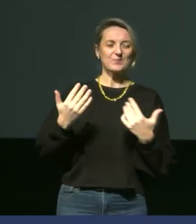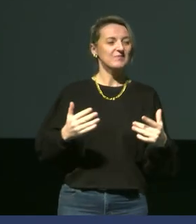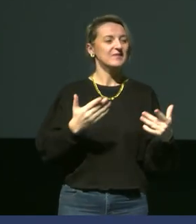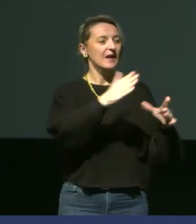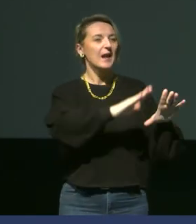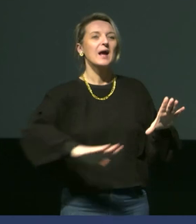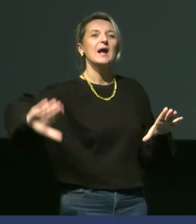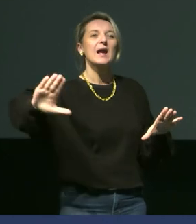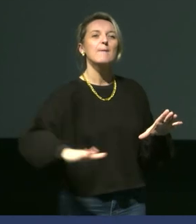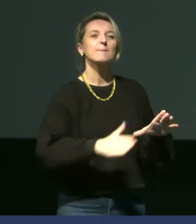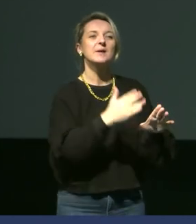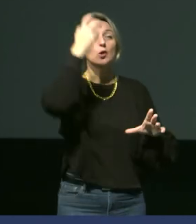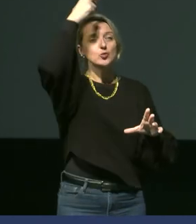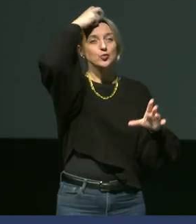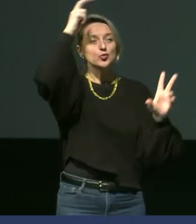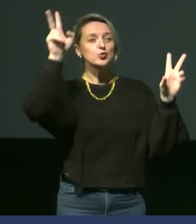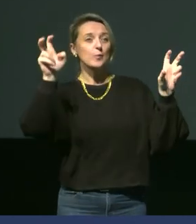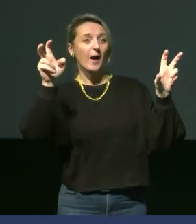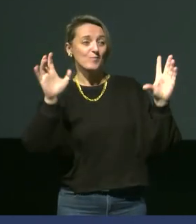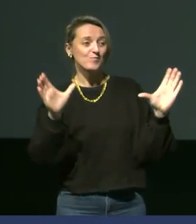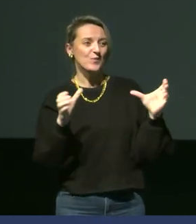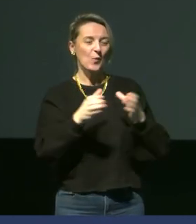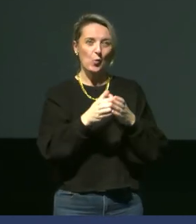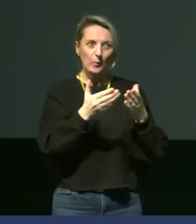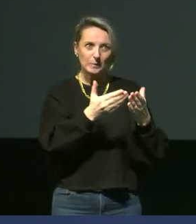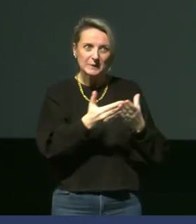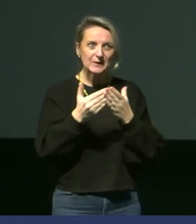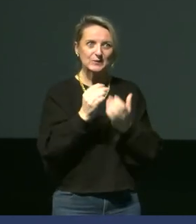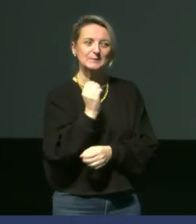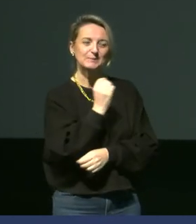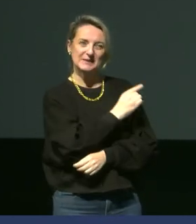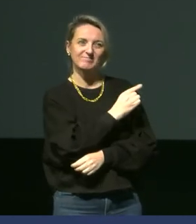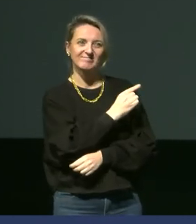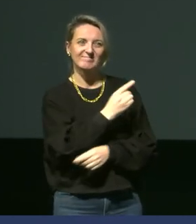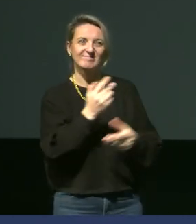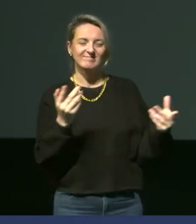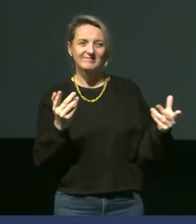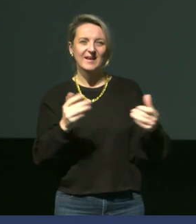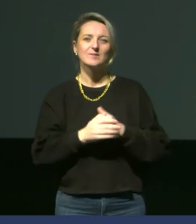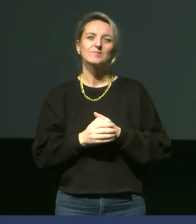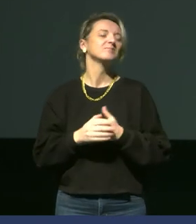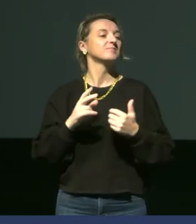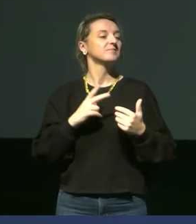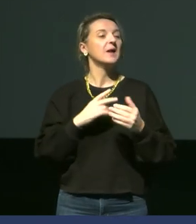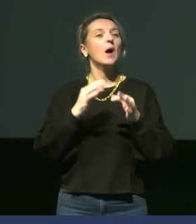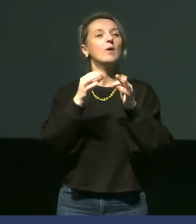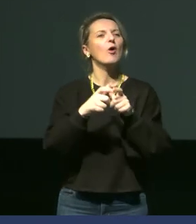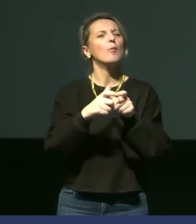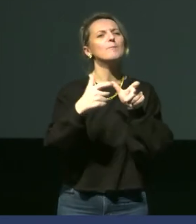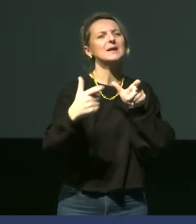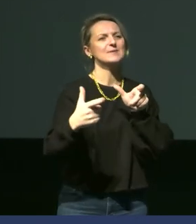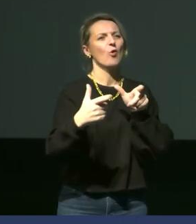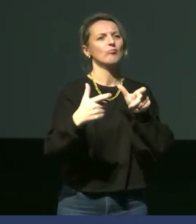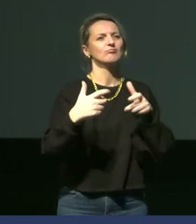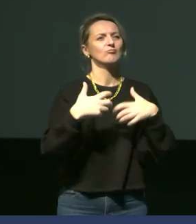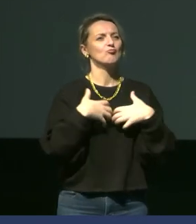marin donc ça c'est la colonie que j'ai pu étudier ici vous avez les locaux scientifiques nos